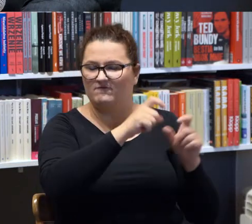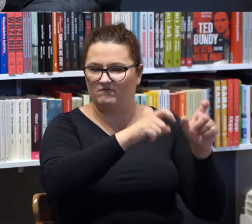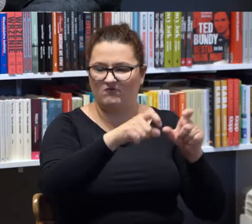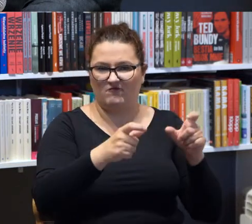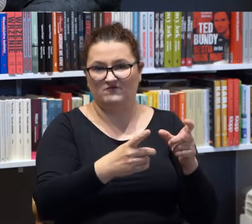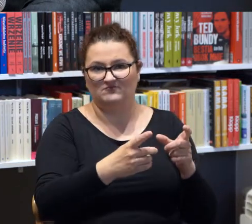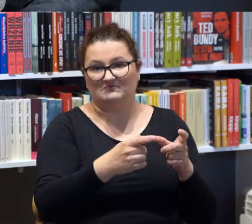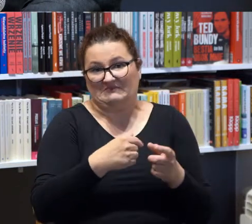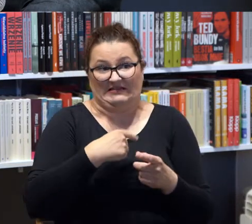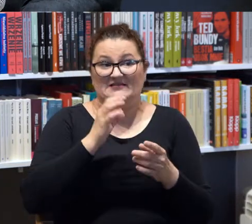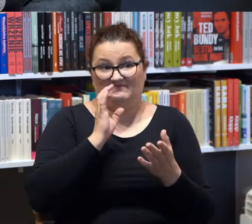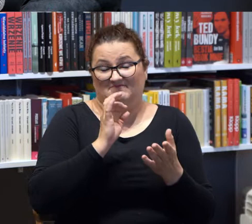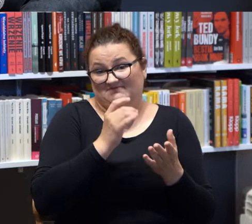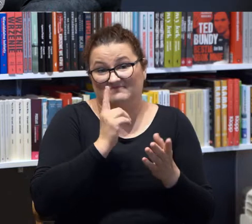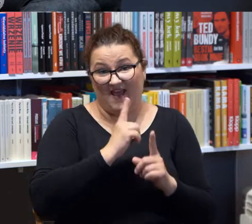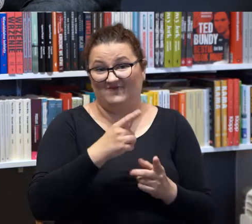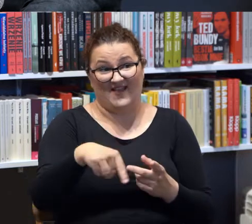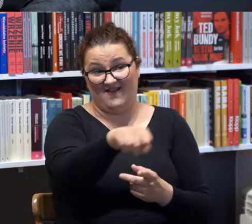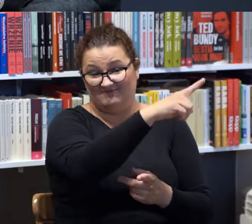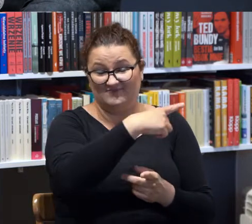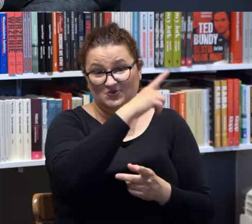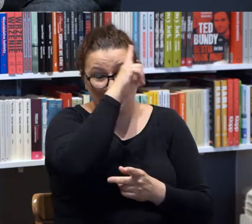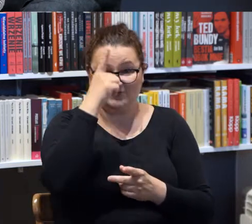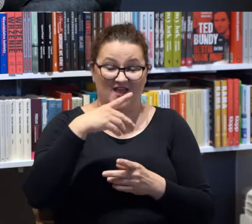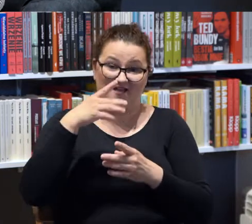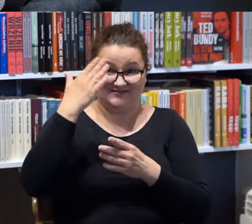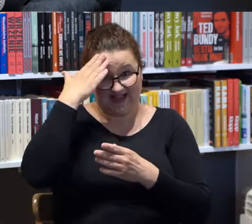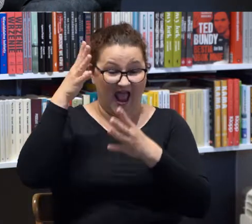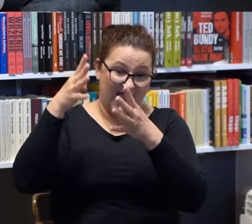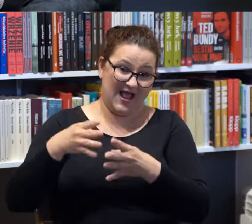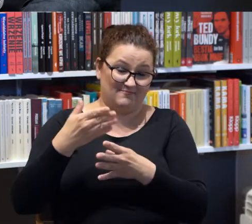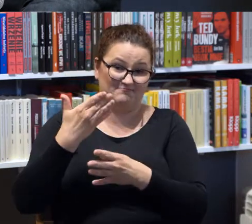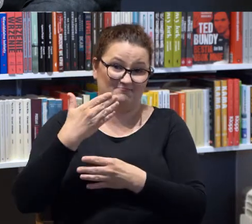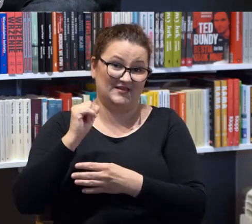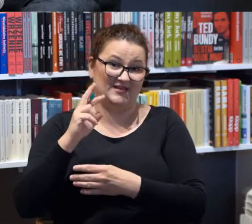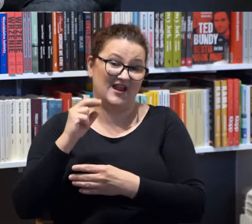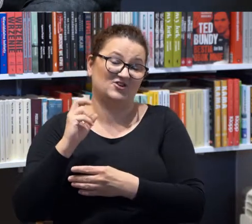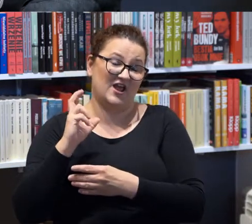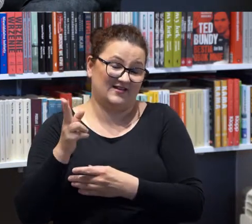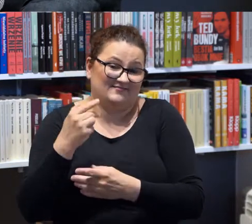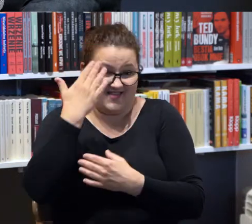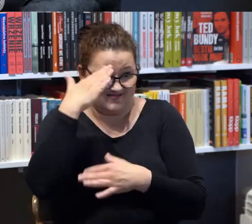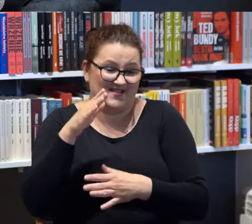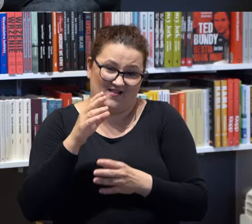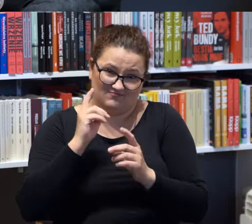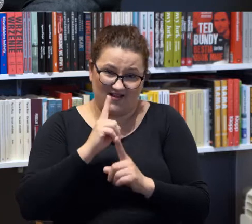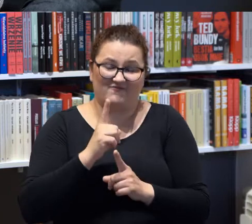żadna z tych osób nie znała Mireczka. No, ci ludzie, to jest dla nich obcy człowiek. Oni pisali o figurze pijanego,